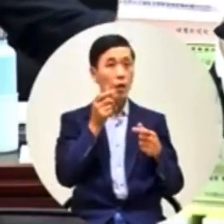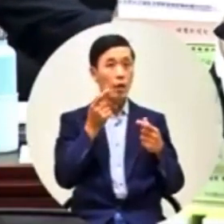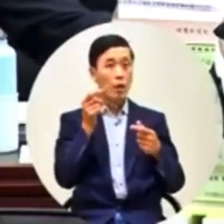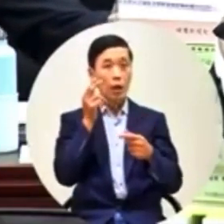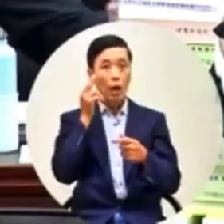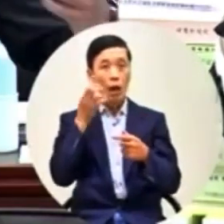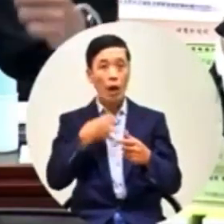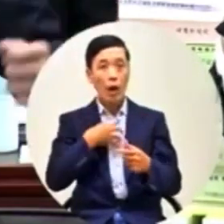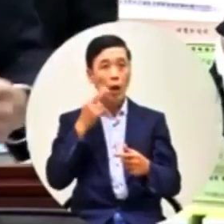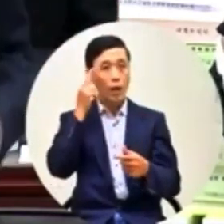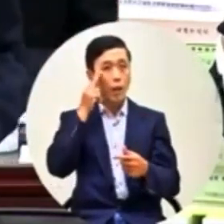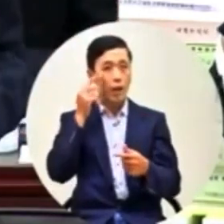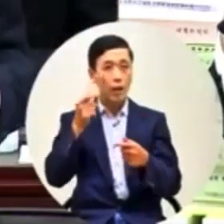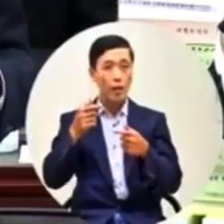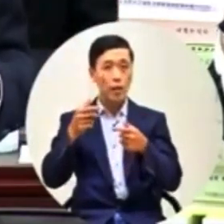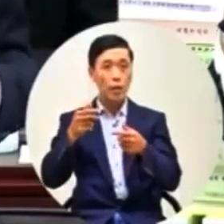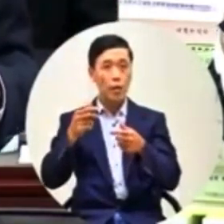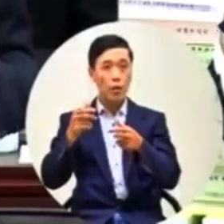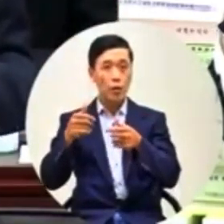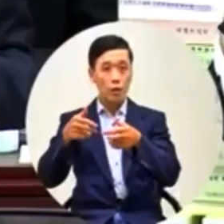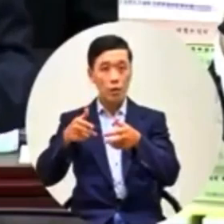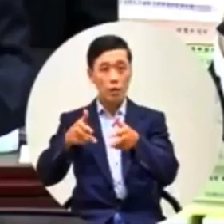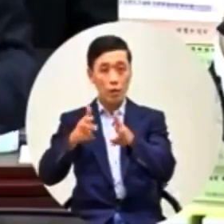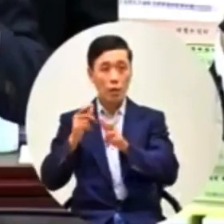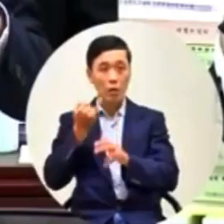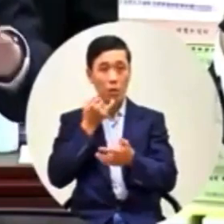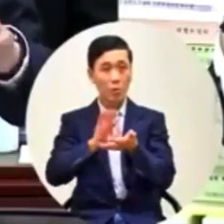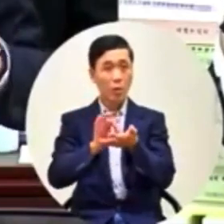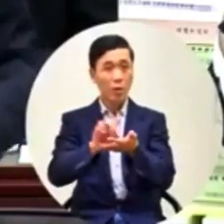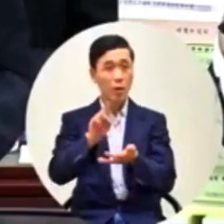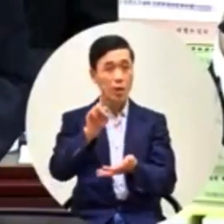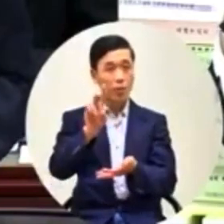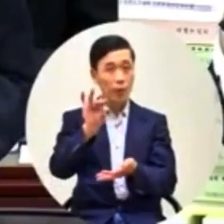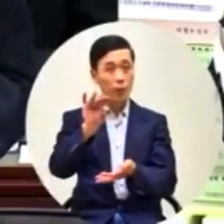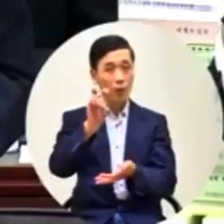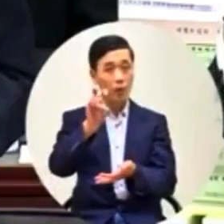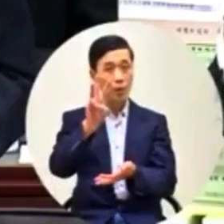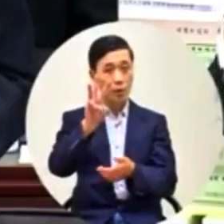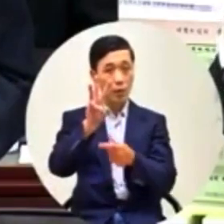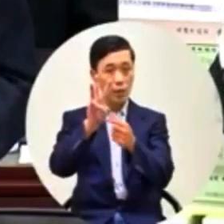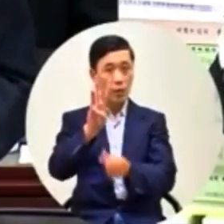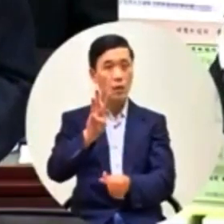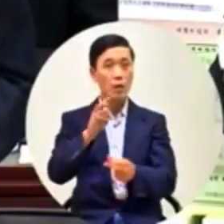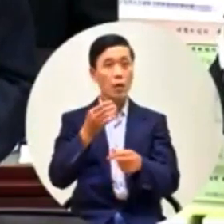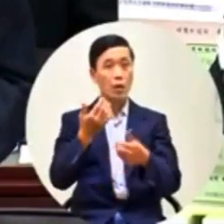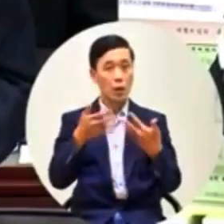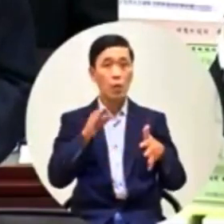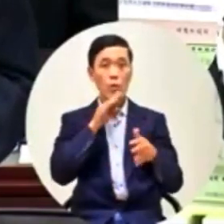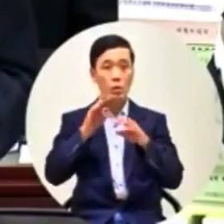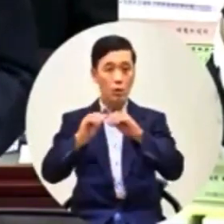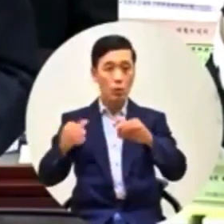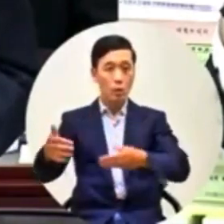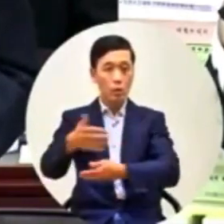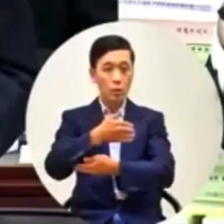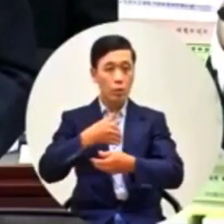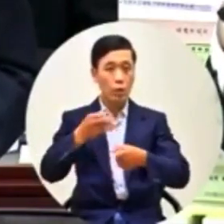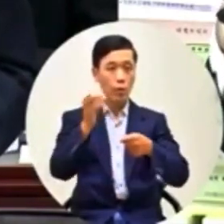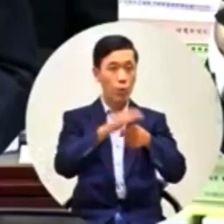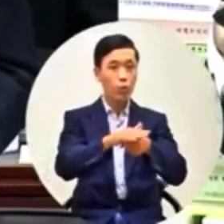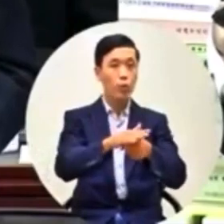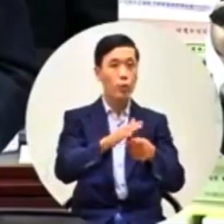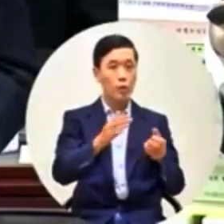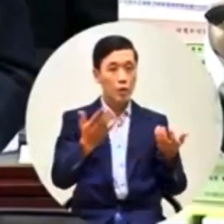这个高铁桥下的道路，大概经费要高达123亿，很多都是用在土地的这个征收跟补偿啊。所